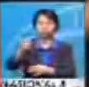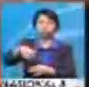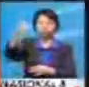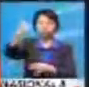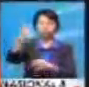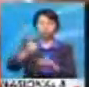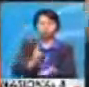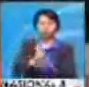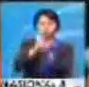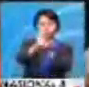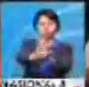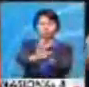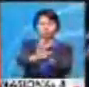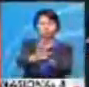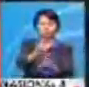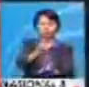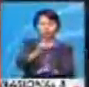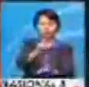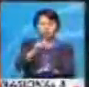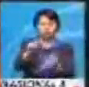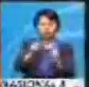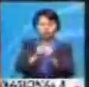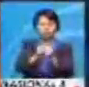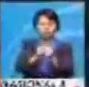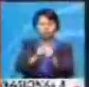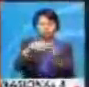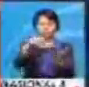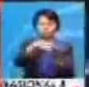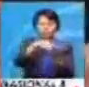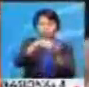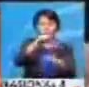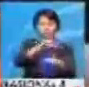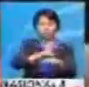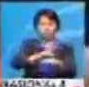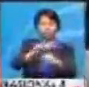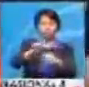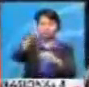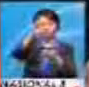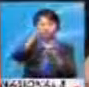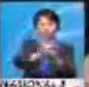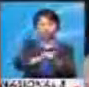beasiswa. YSD Star menjelanjutkan pelajaran di University Victoria, Melbourne, Australia.